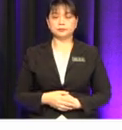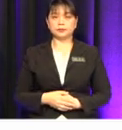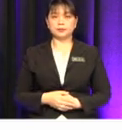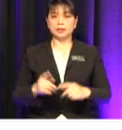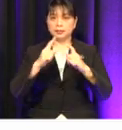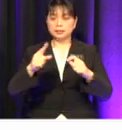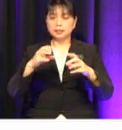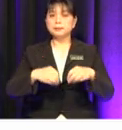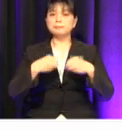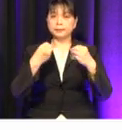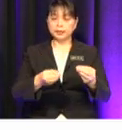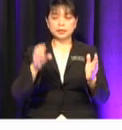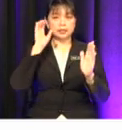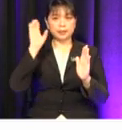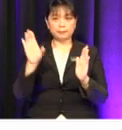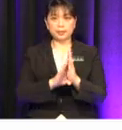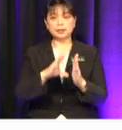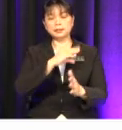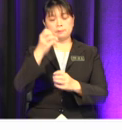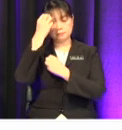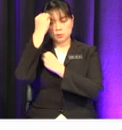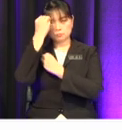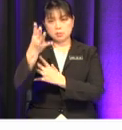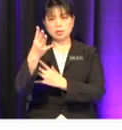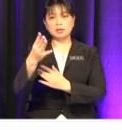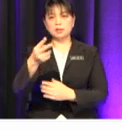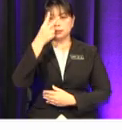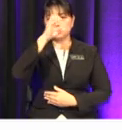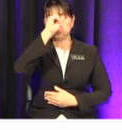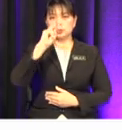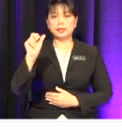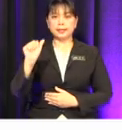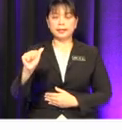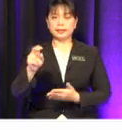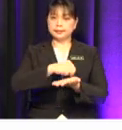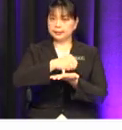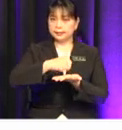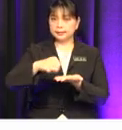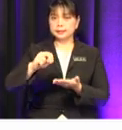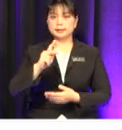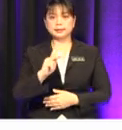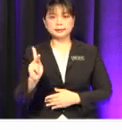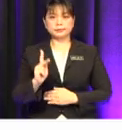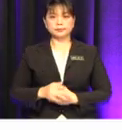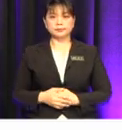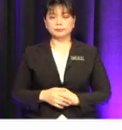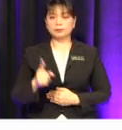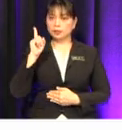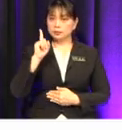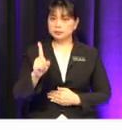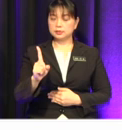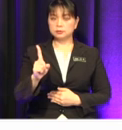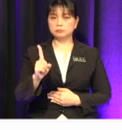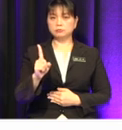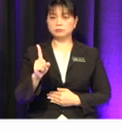maklumat Kenapa bertindak tuh Oke tengok soalan e menyatakan Oke Nyatakan satu klasifikasi